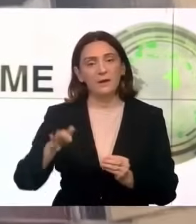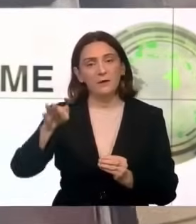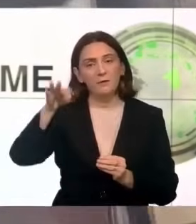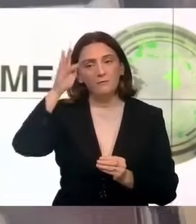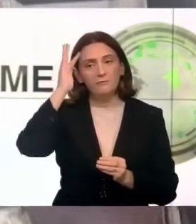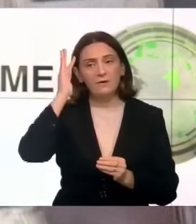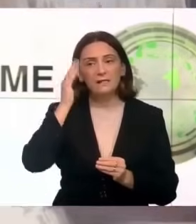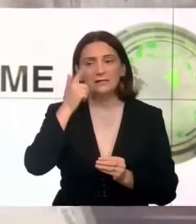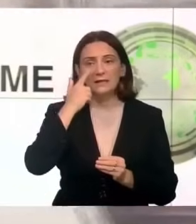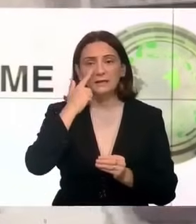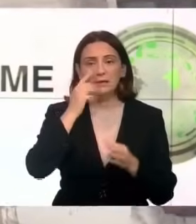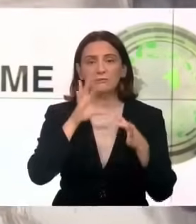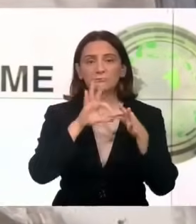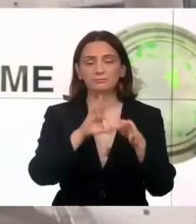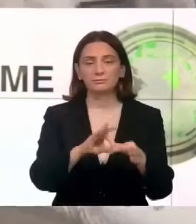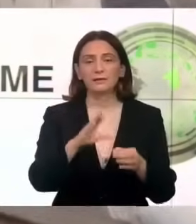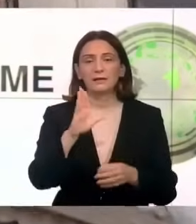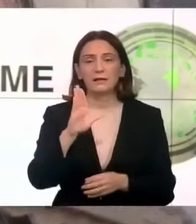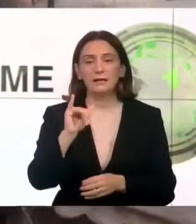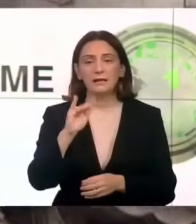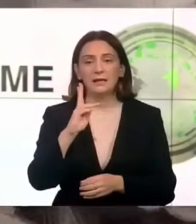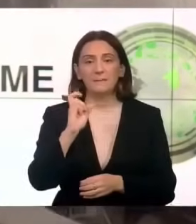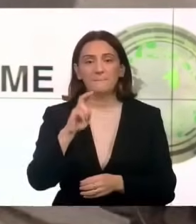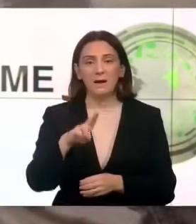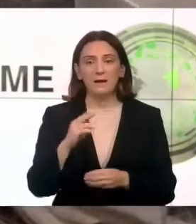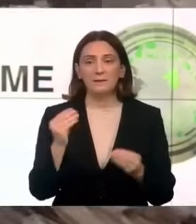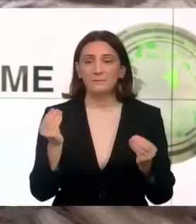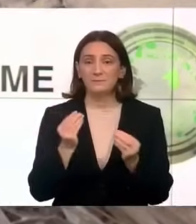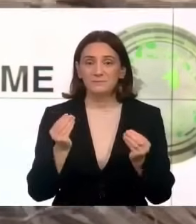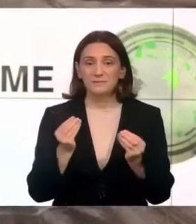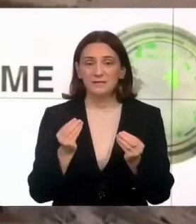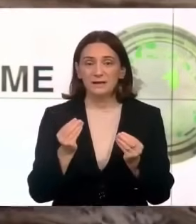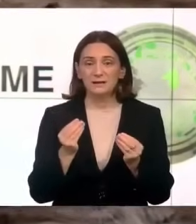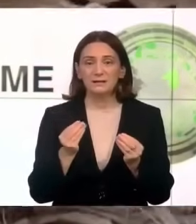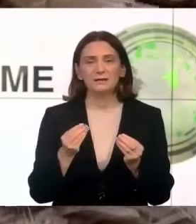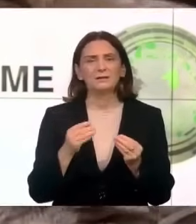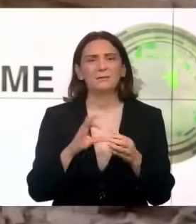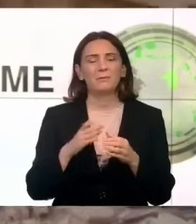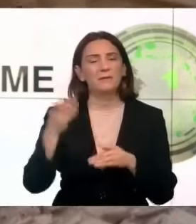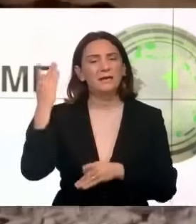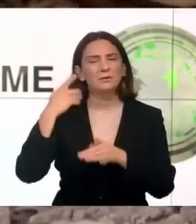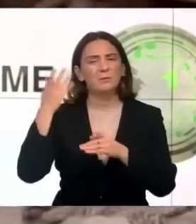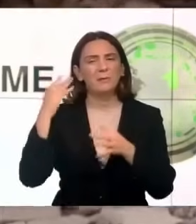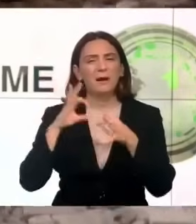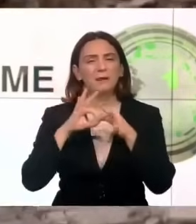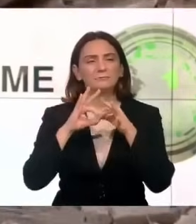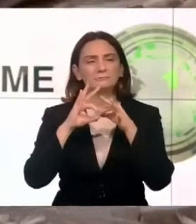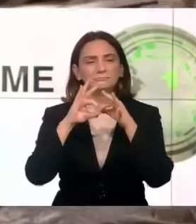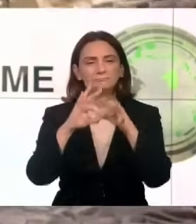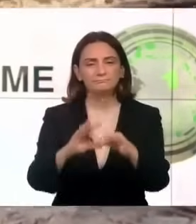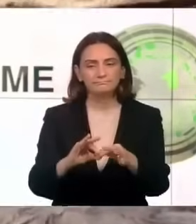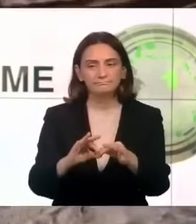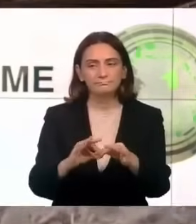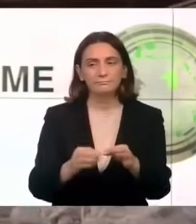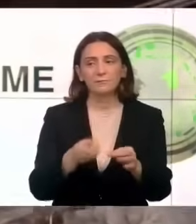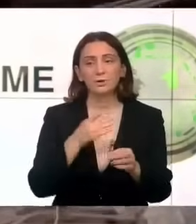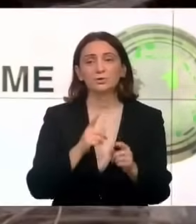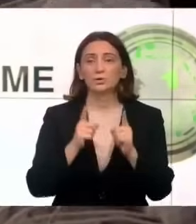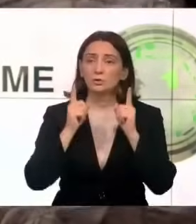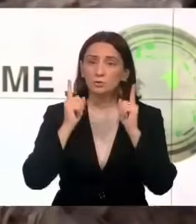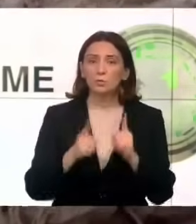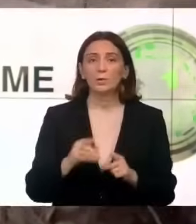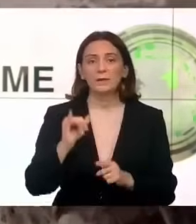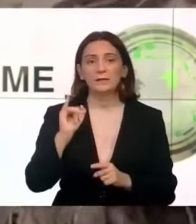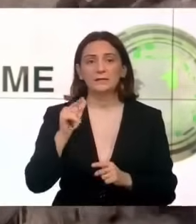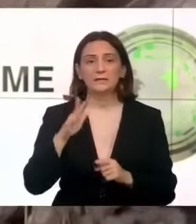historike me Libanin dhe është duke punuar me Washingtonin për të siguruar një armpushim. Megjithatë, ndikimi i saj mbi Tel Avivin është i kufizuar. Presidenti